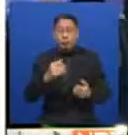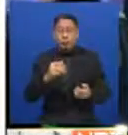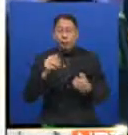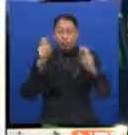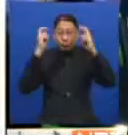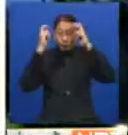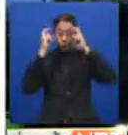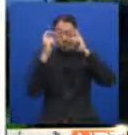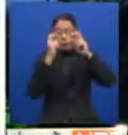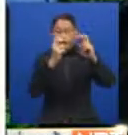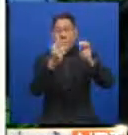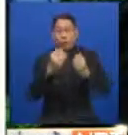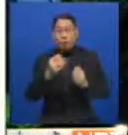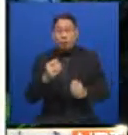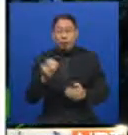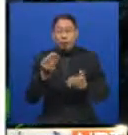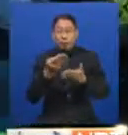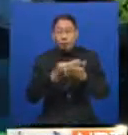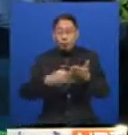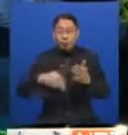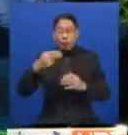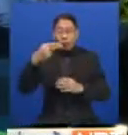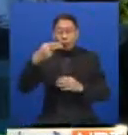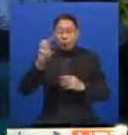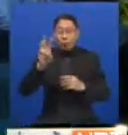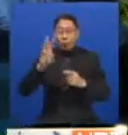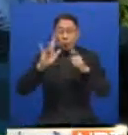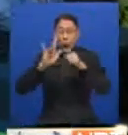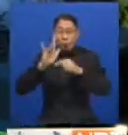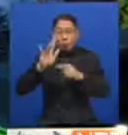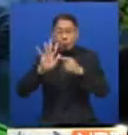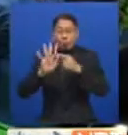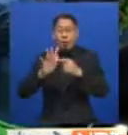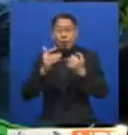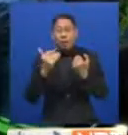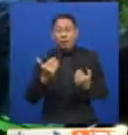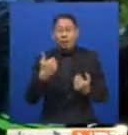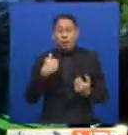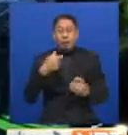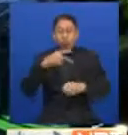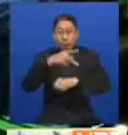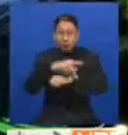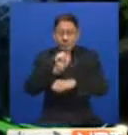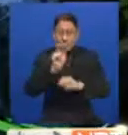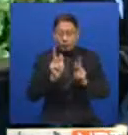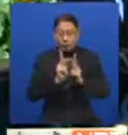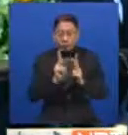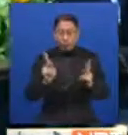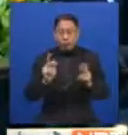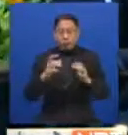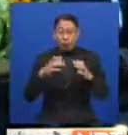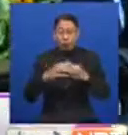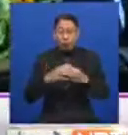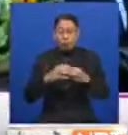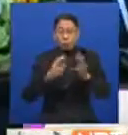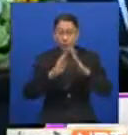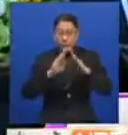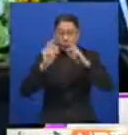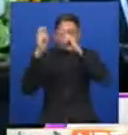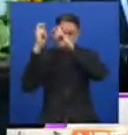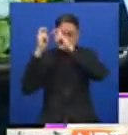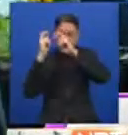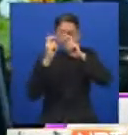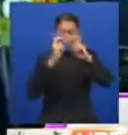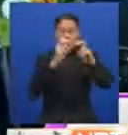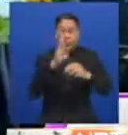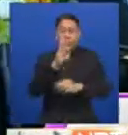ถไฟฟ้า BTS บางว่าค่ะโดยนายคีรีกาญจนภาสประธานคณะกรรมการกลุ่มบริษัท BTS เป็นประ